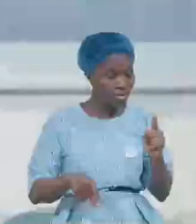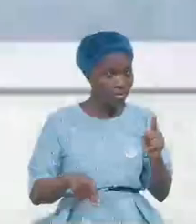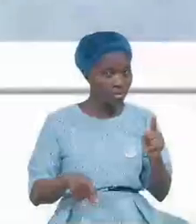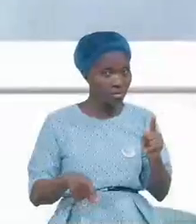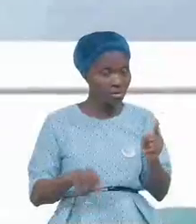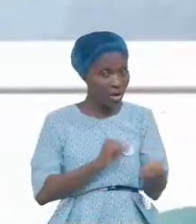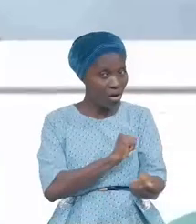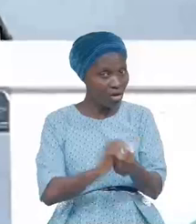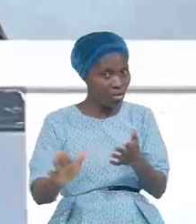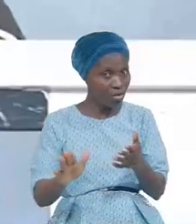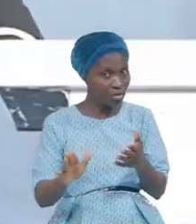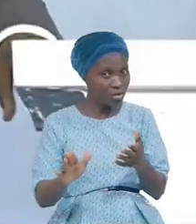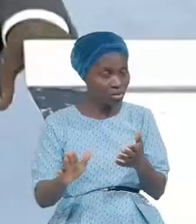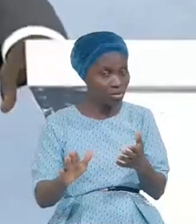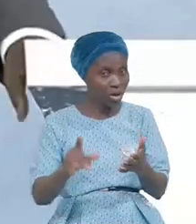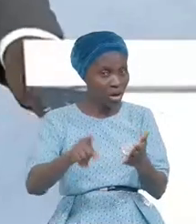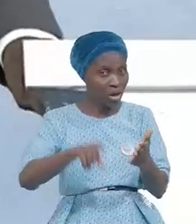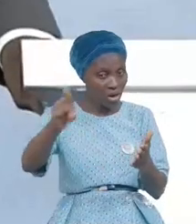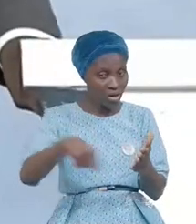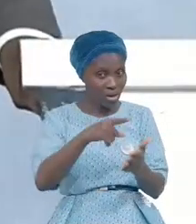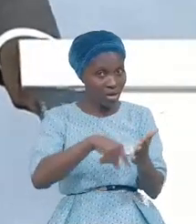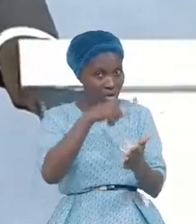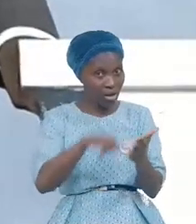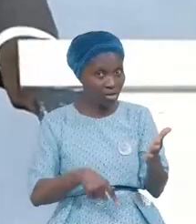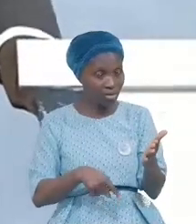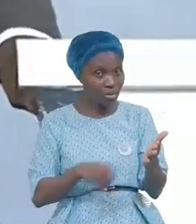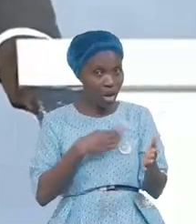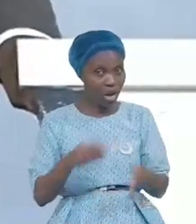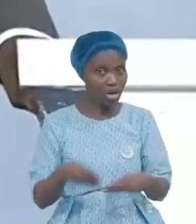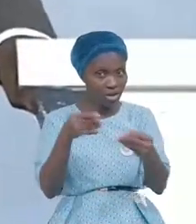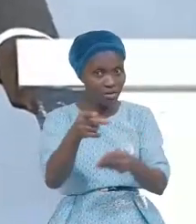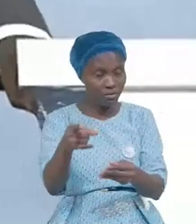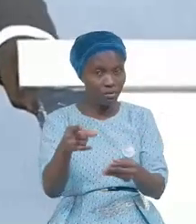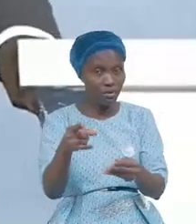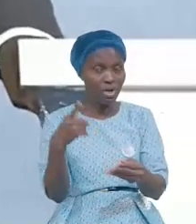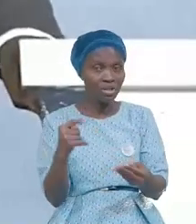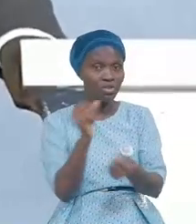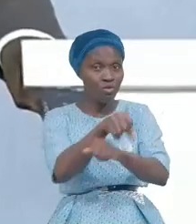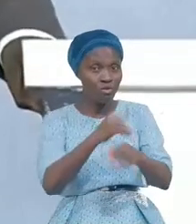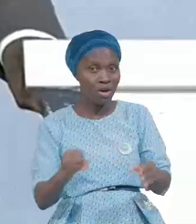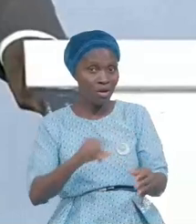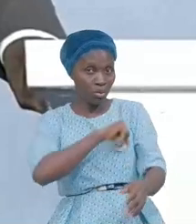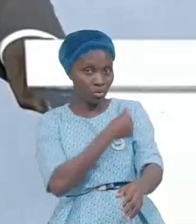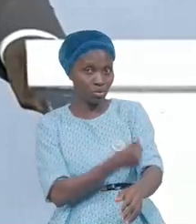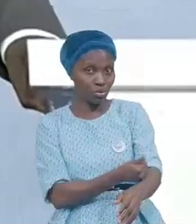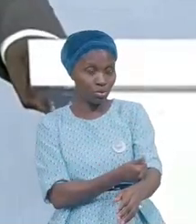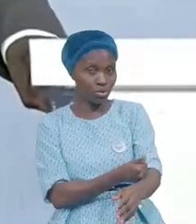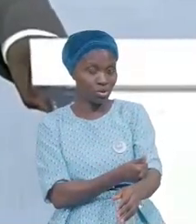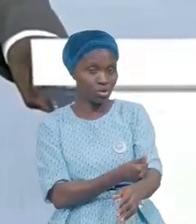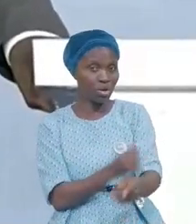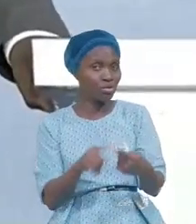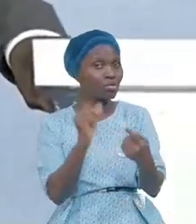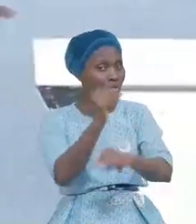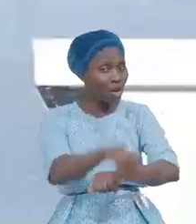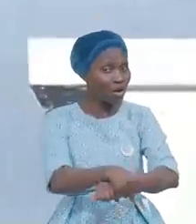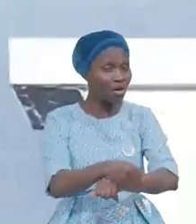pas anéantir, détruire et te donner l'autorité du triomphe sur la